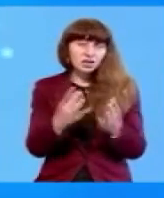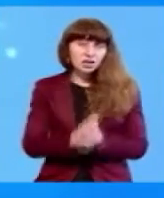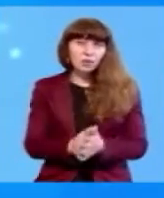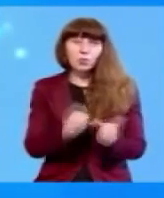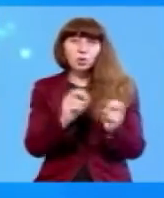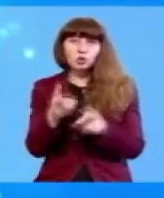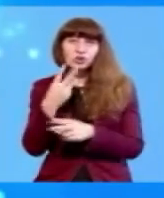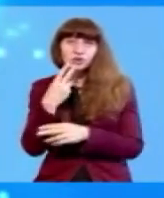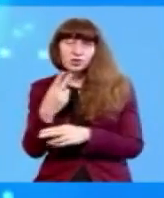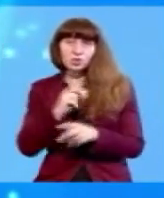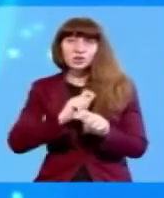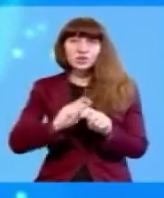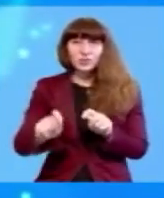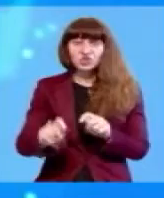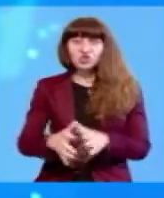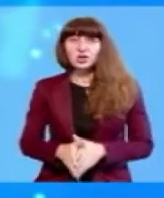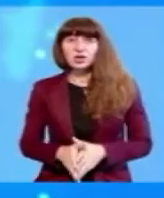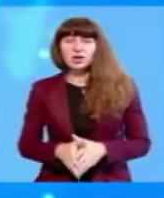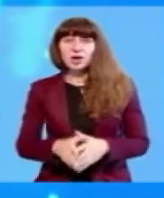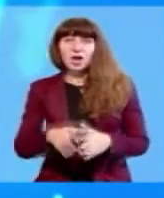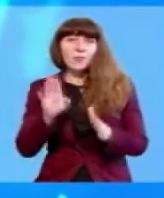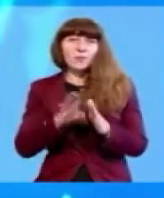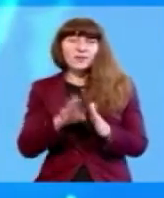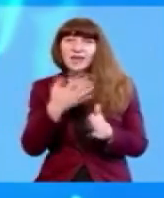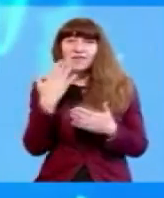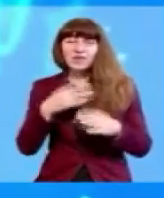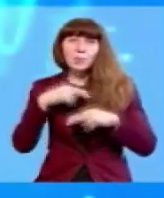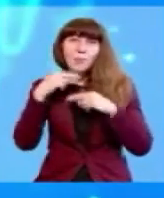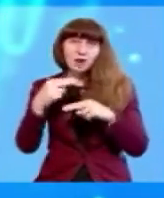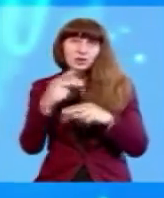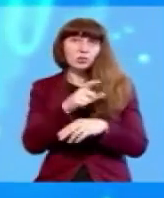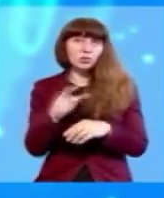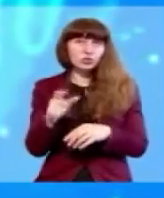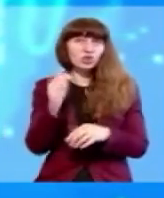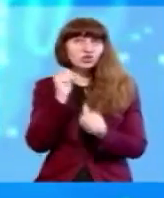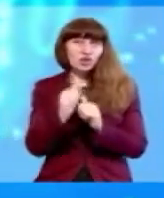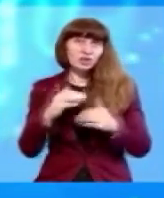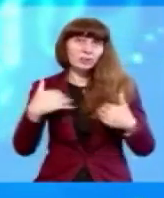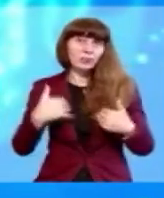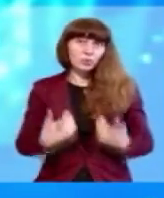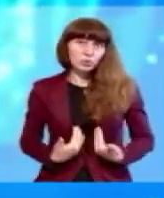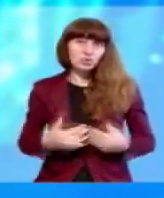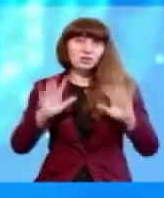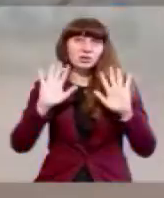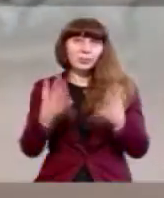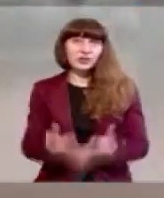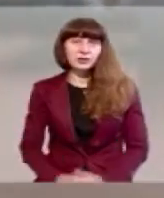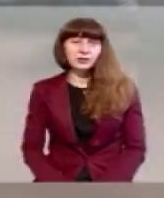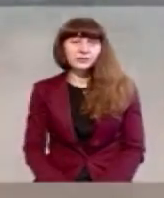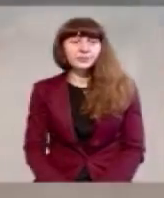сжигание сухой травы. Беспечность граждан приводит к необратимым процессам. О статистике и фактах рассказали на брифинге.